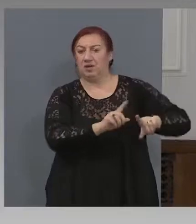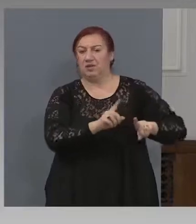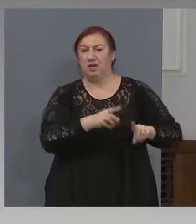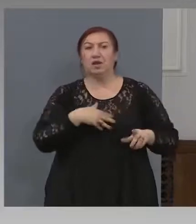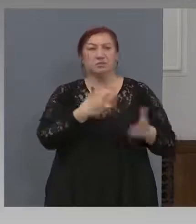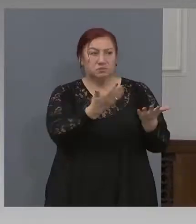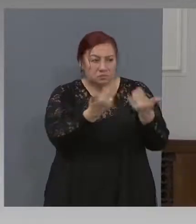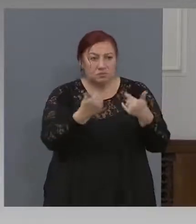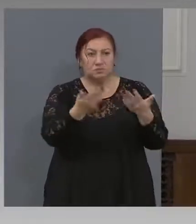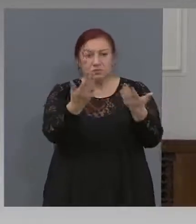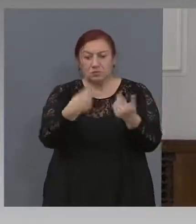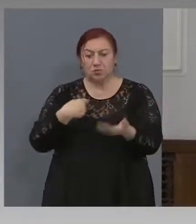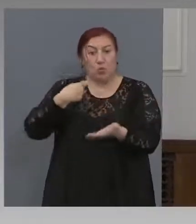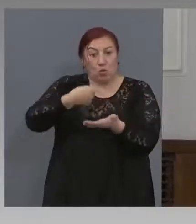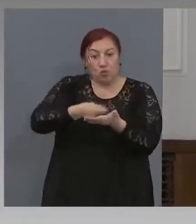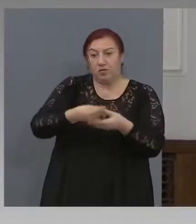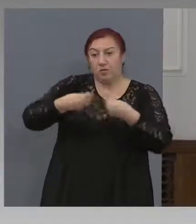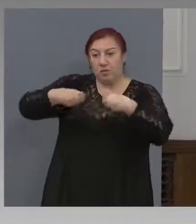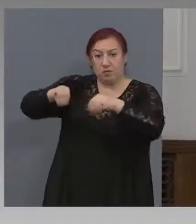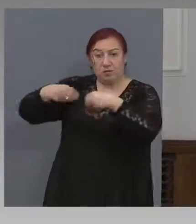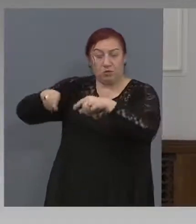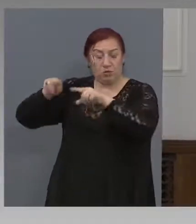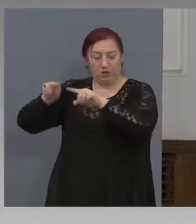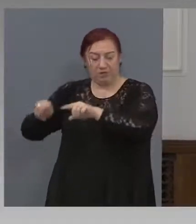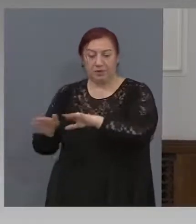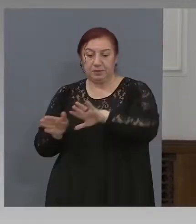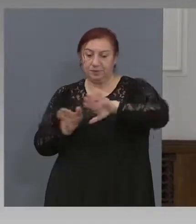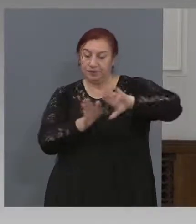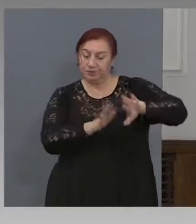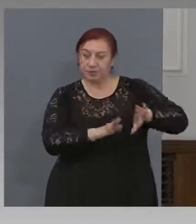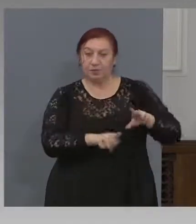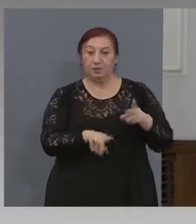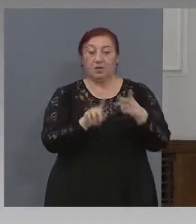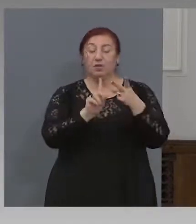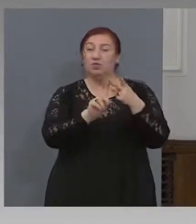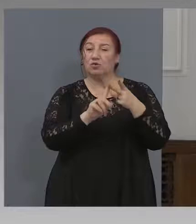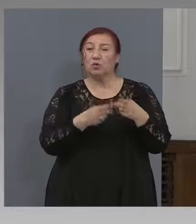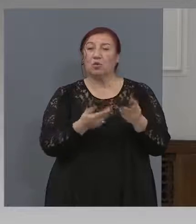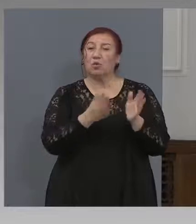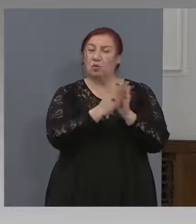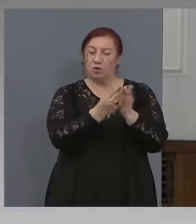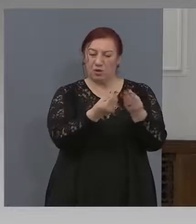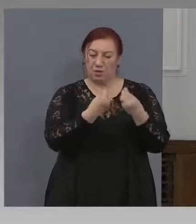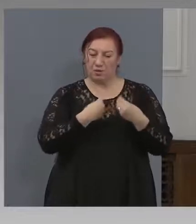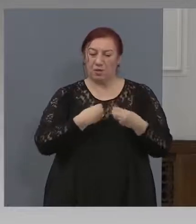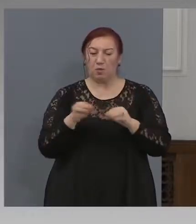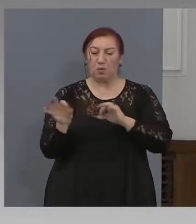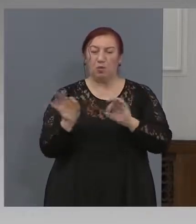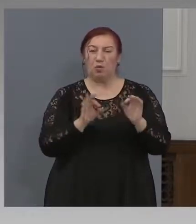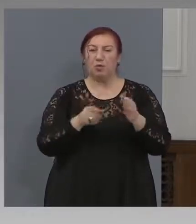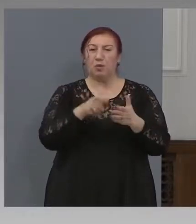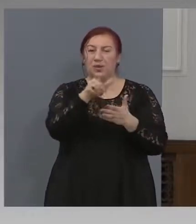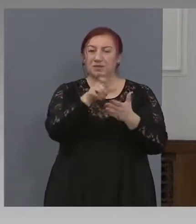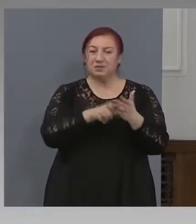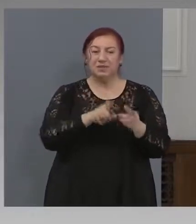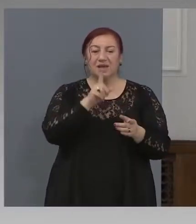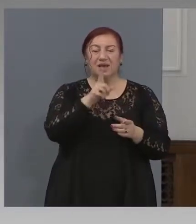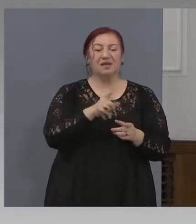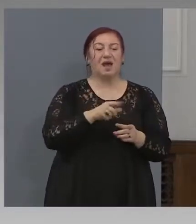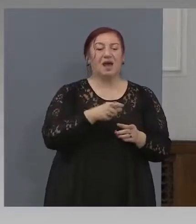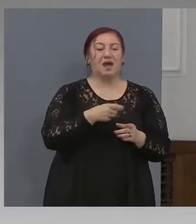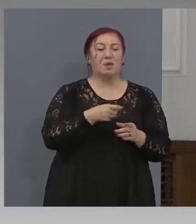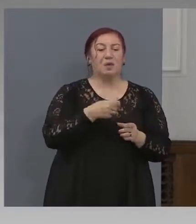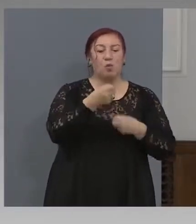никъде. Второто нещо е, че помолихме за подобни списъци на оранжерийните производители, както на